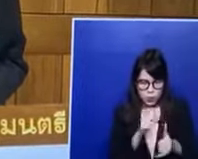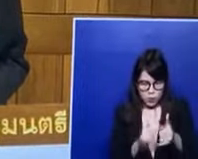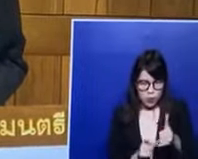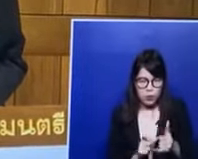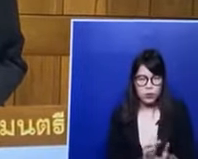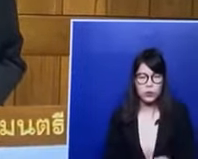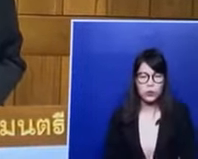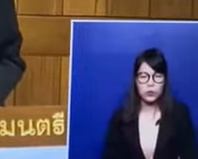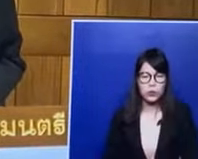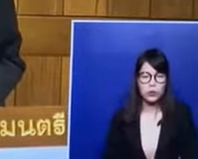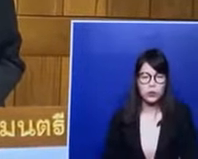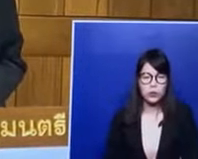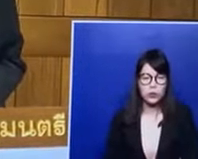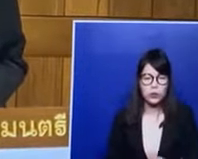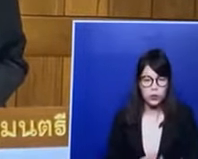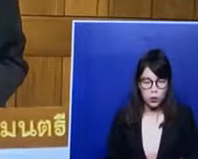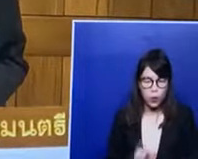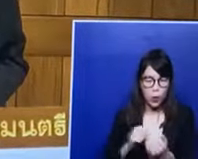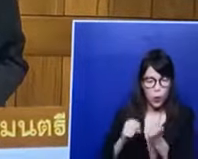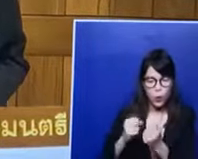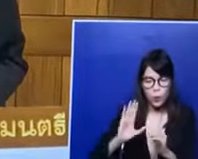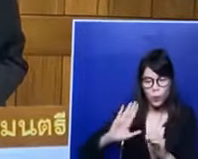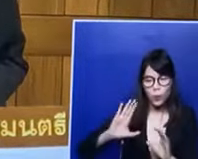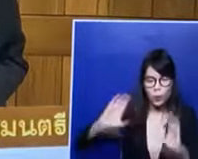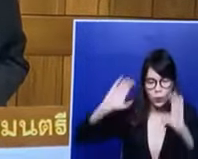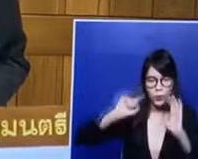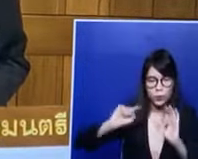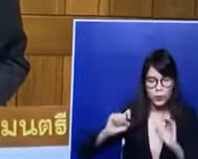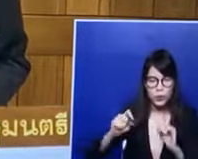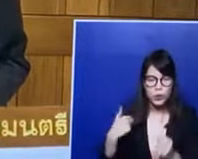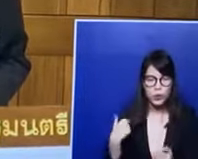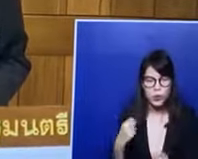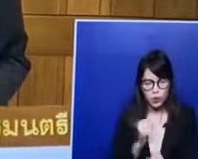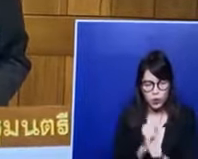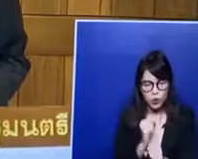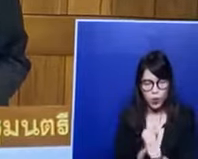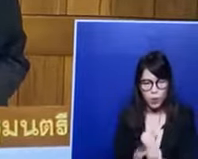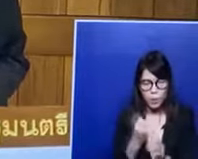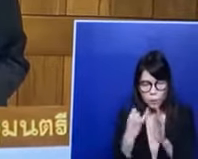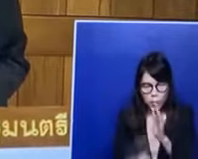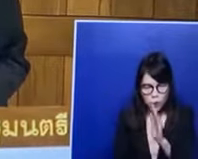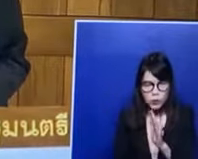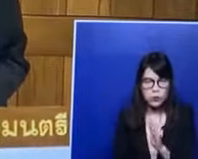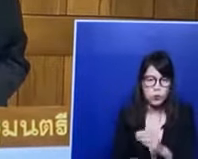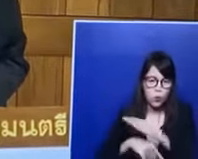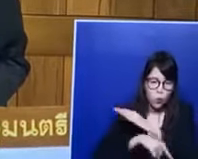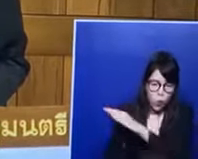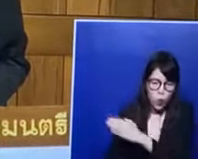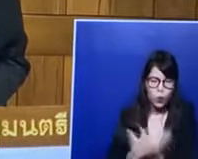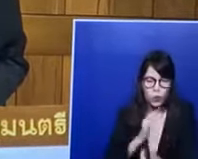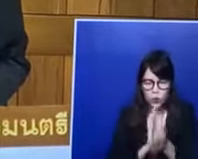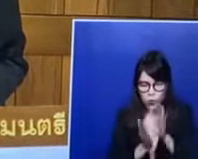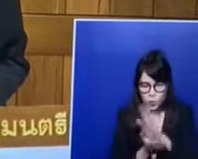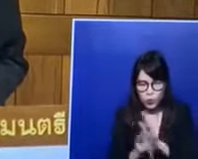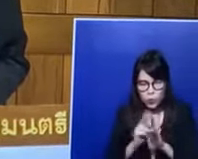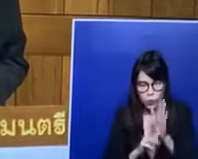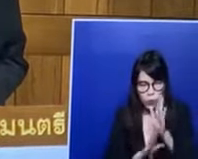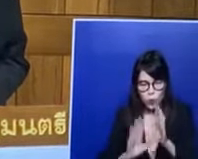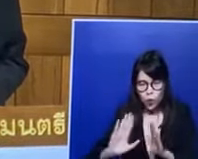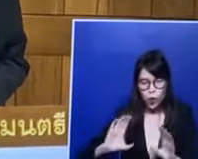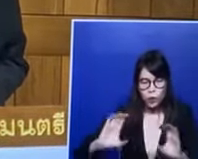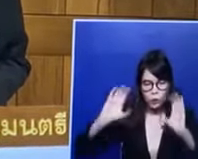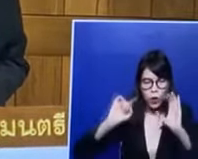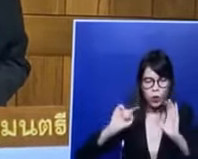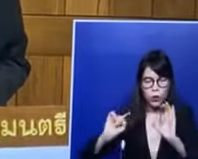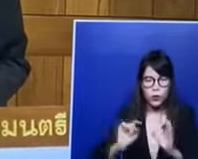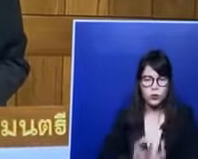ป็นเพียงบางส่วนของความพยายามภาครัฐในการต่อต้านการทุจริตคอร์รัปชันปฏิรูปประเทศและระบบงานภาครัฐ